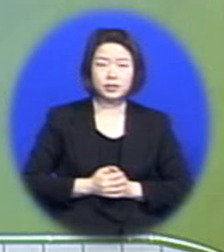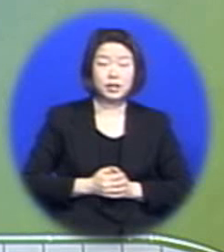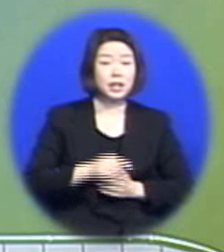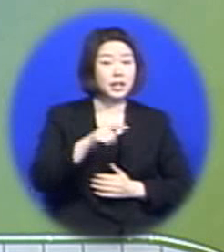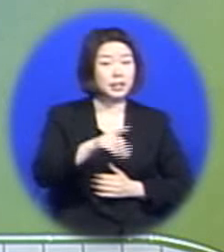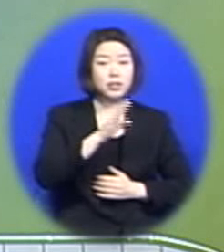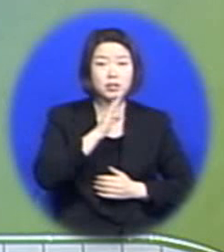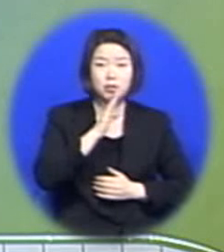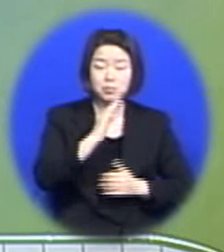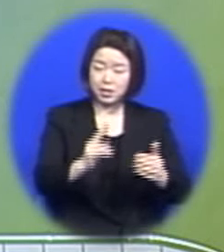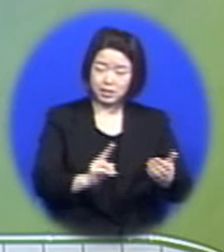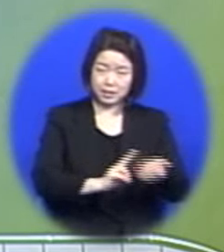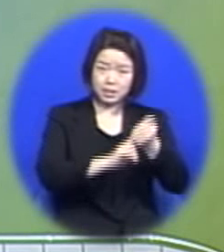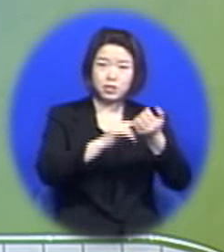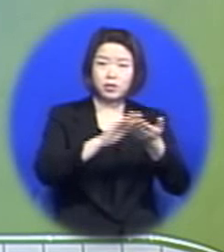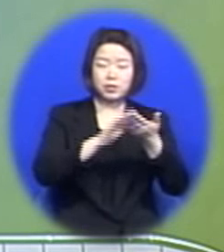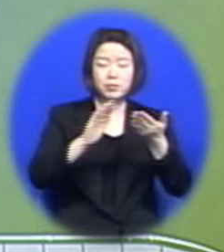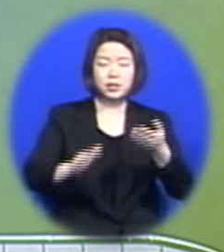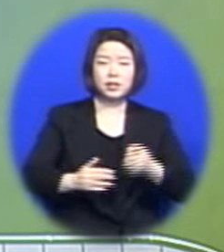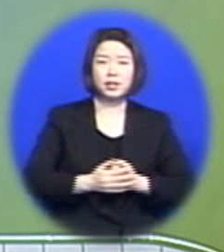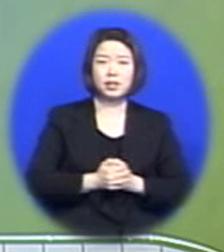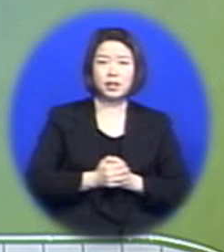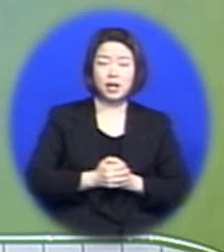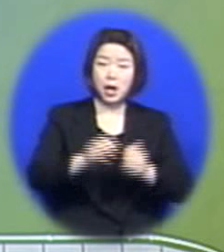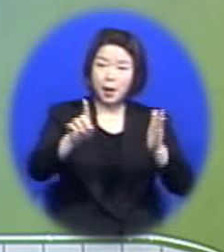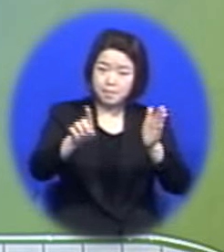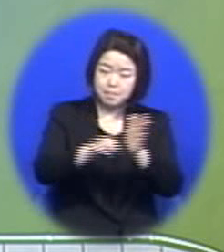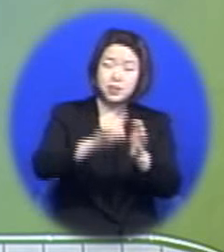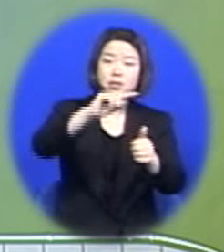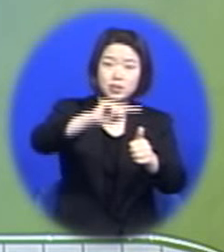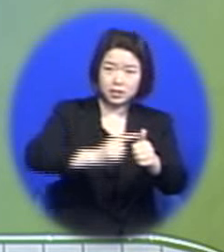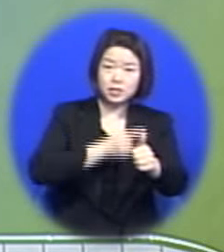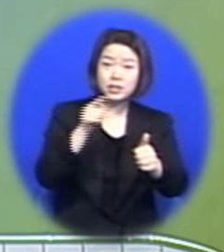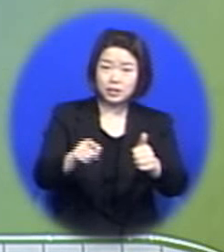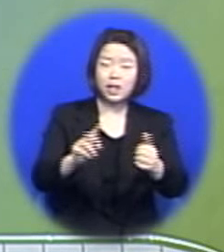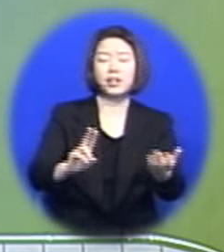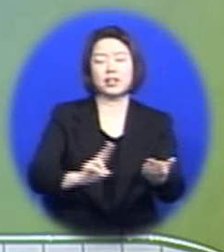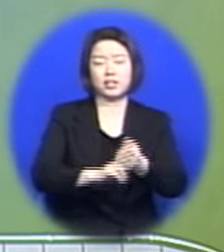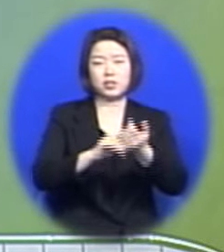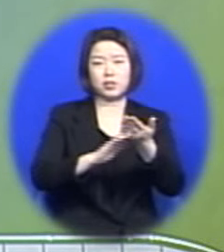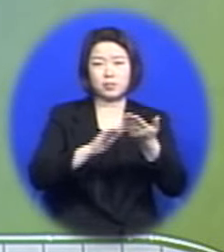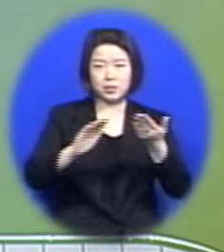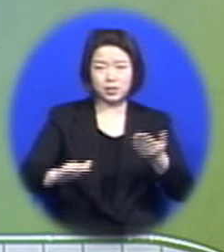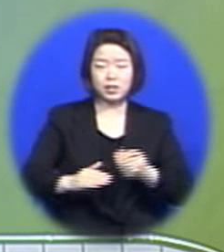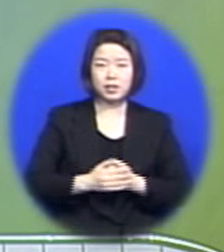이건 정말 기적이에요. 믿어지는 것이 기적이죠.